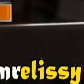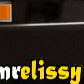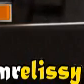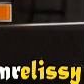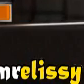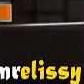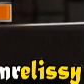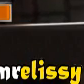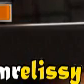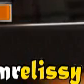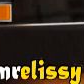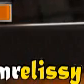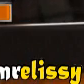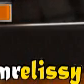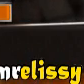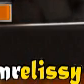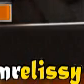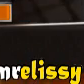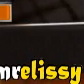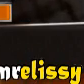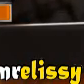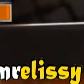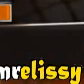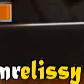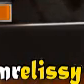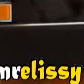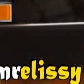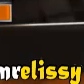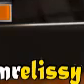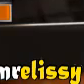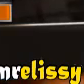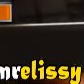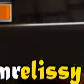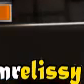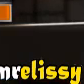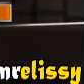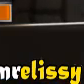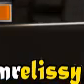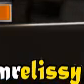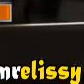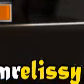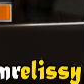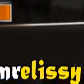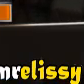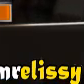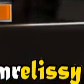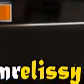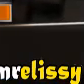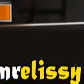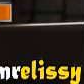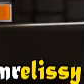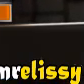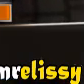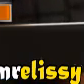اللبن. طلعت عربية عليه فيها 5 أفراد واخد بال حضرتك. أيوه.